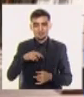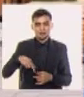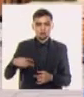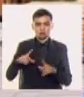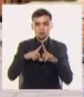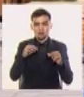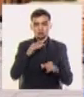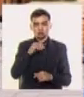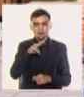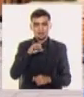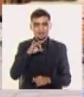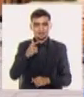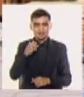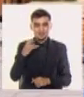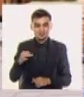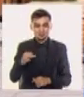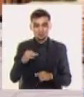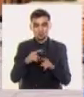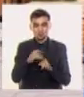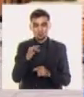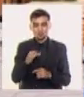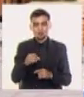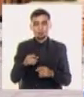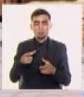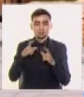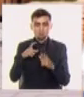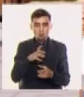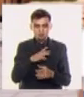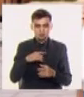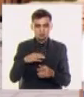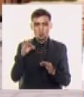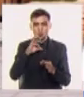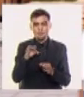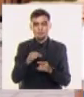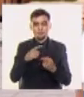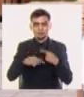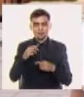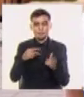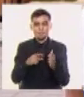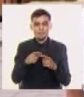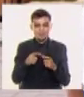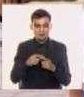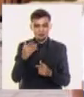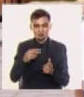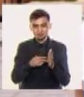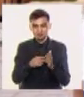Житыгей. Приходили письма официальные, писали о возврате билетов.